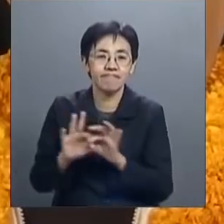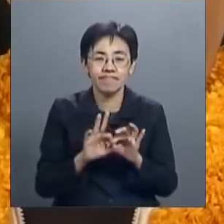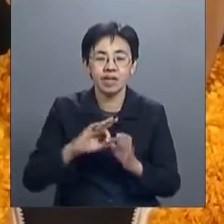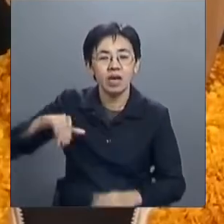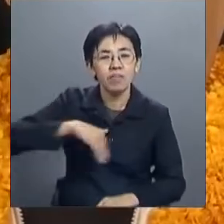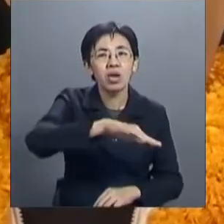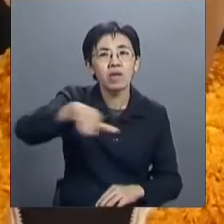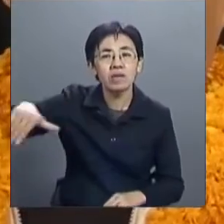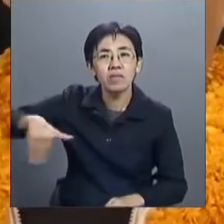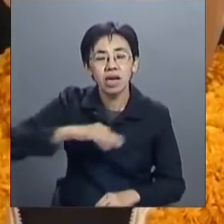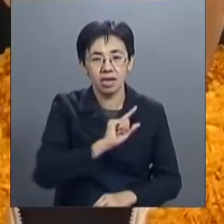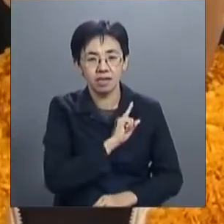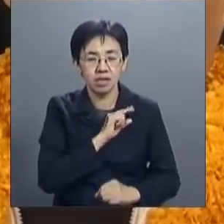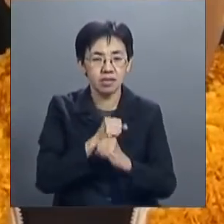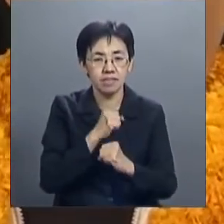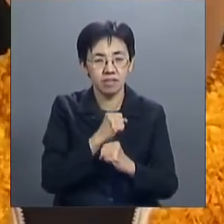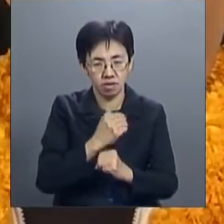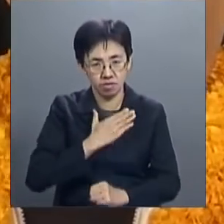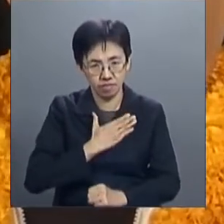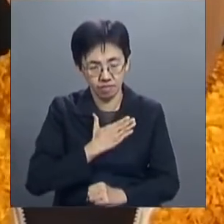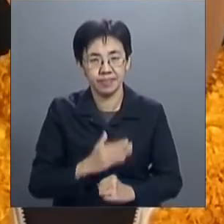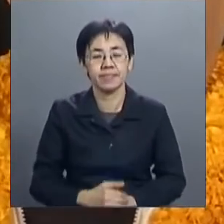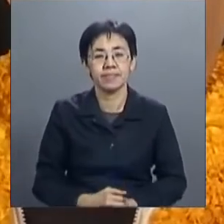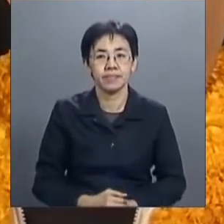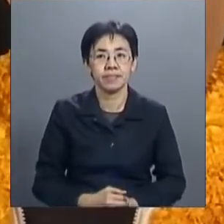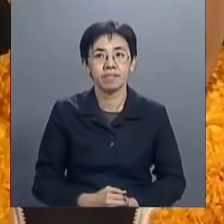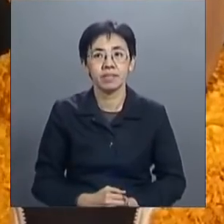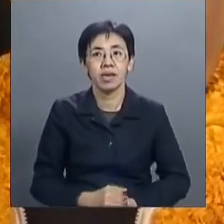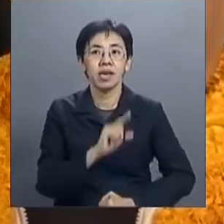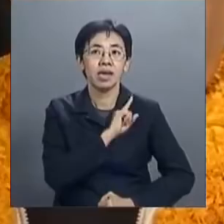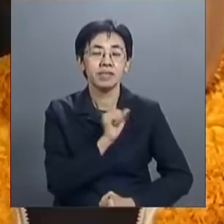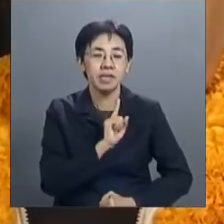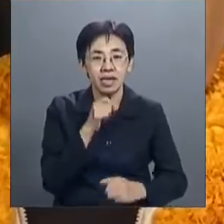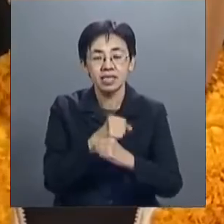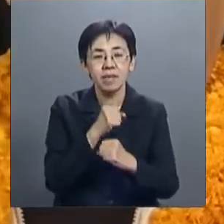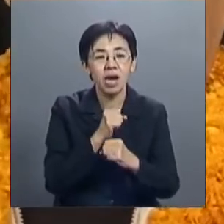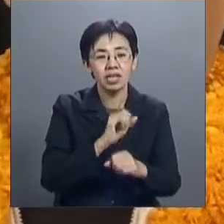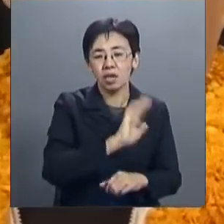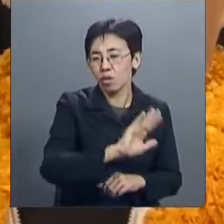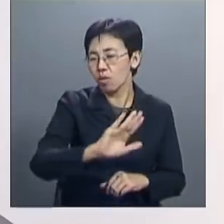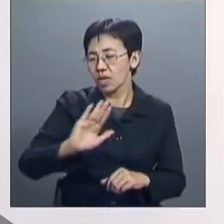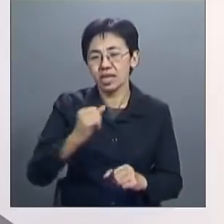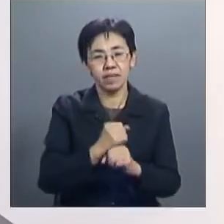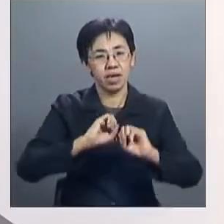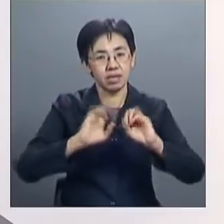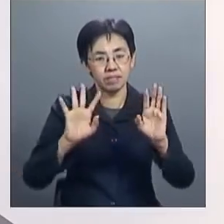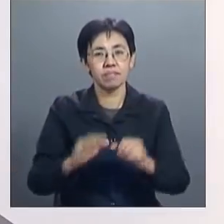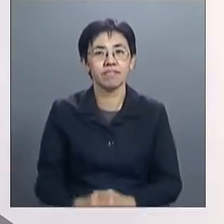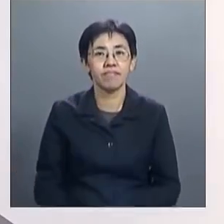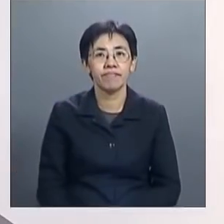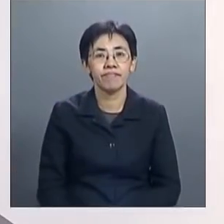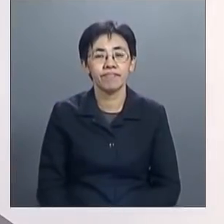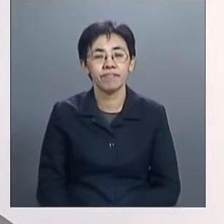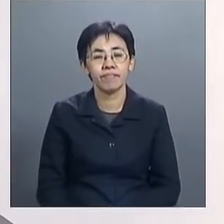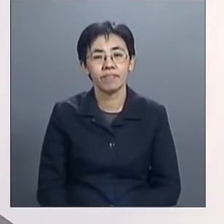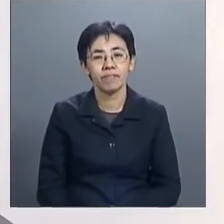นี้ต่างคนต่างทำหน้าที่นะครับแล้วก็มีหน้าที่ในการทำงานของแต่ละคนอย่างชัดเจนนะครับ นายจตุรนต์ฉ